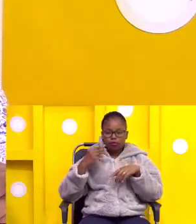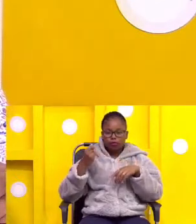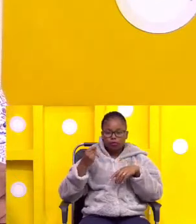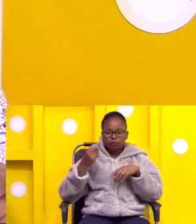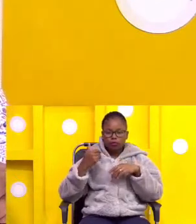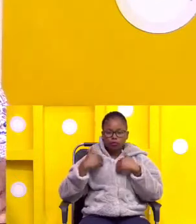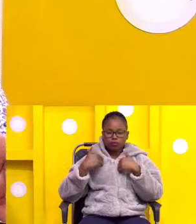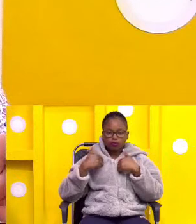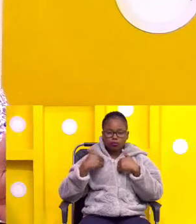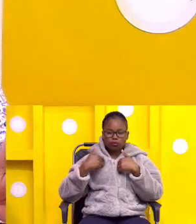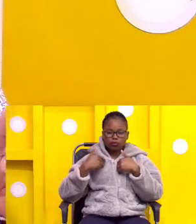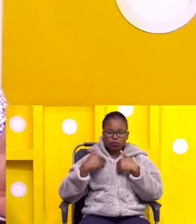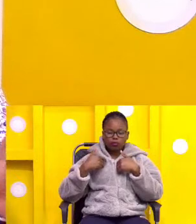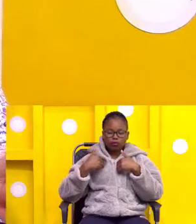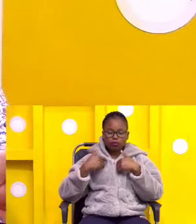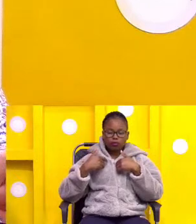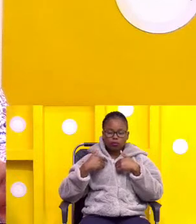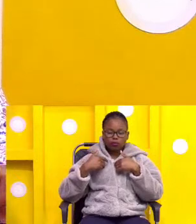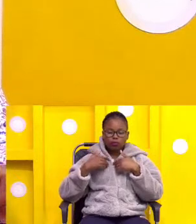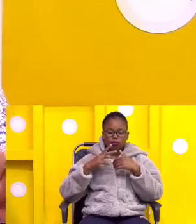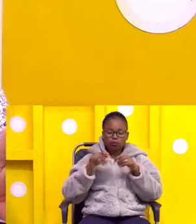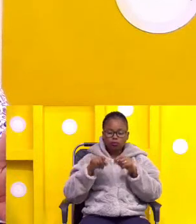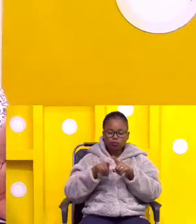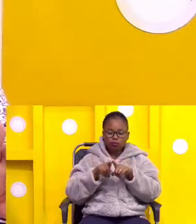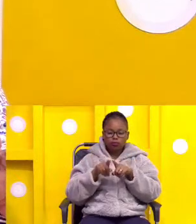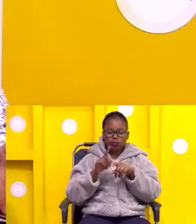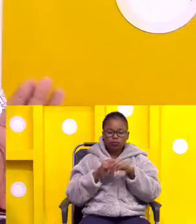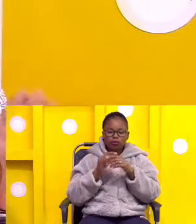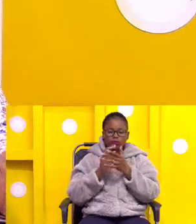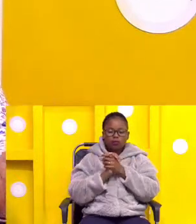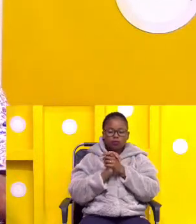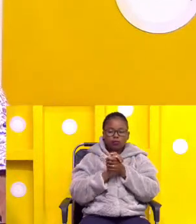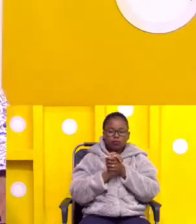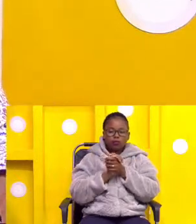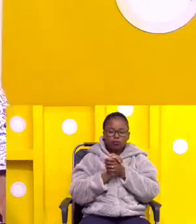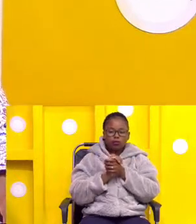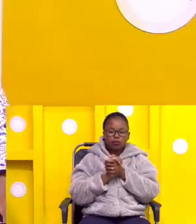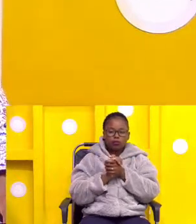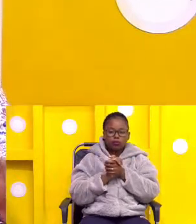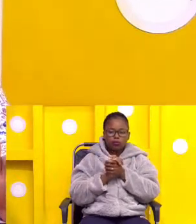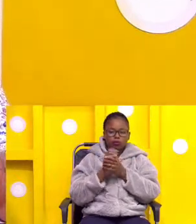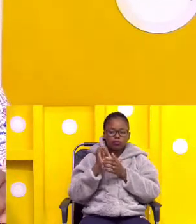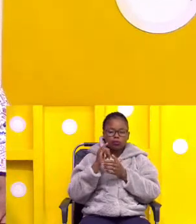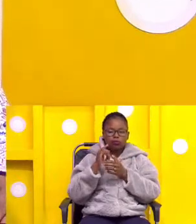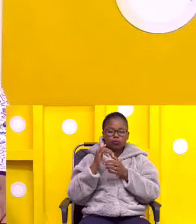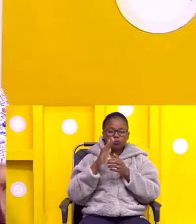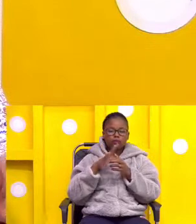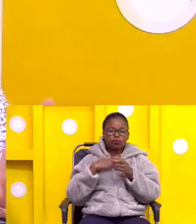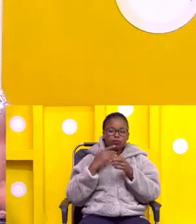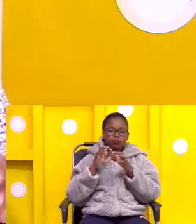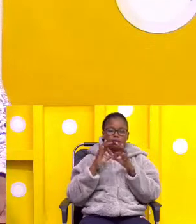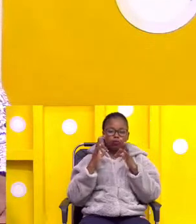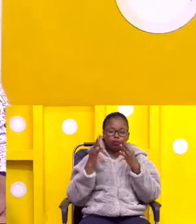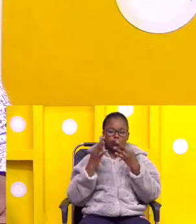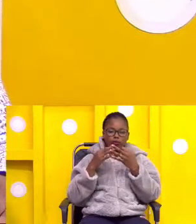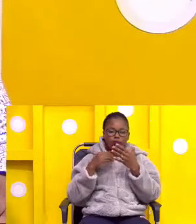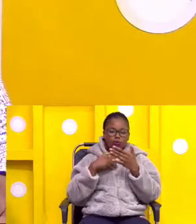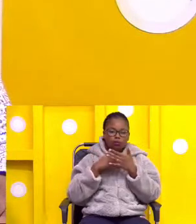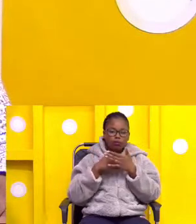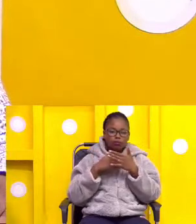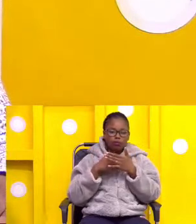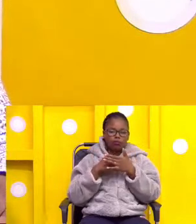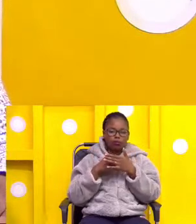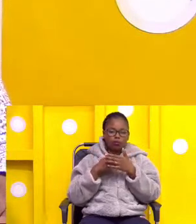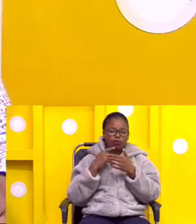ndironete ni hindi ino ya golden handshake ndiroiga njuke njikare na guku na famili yakwa na ndiragurite mugunda munene hakuhi ikaigana